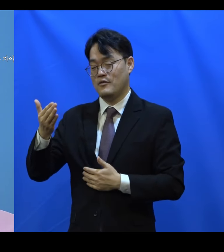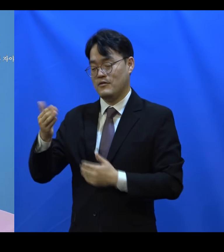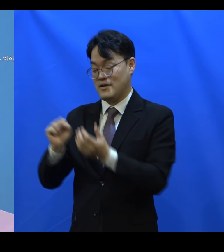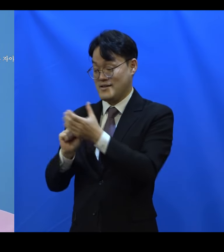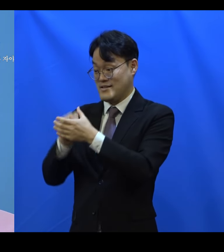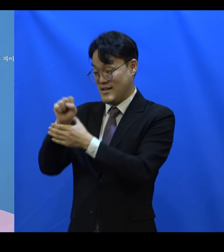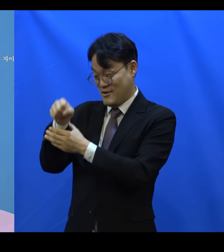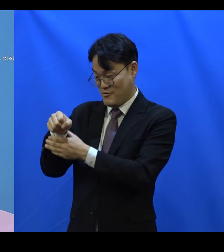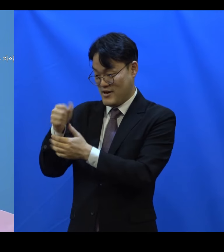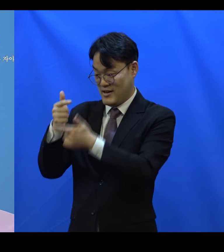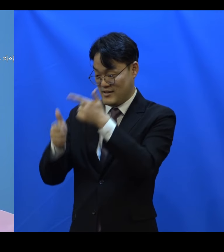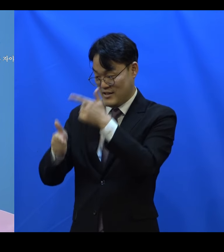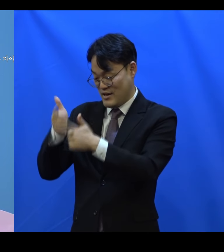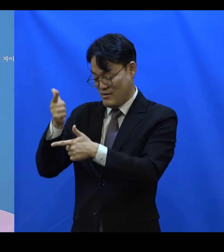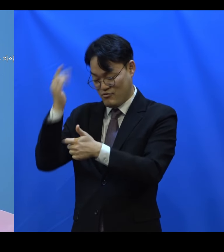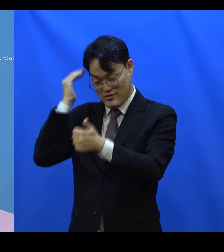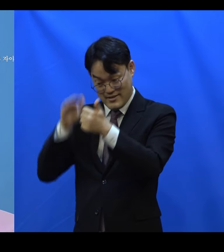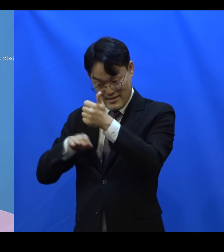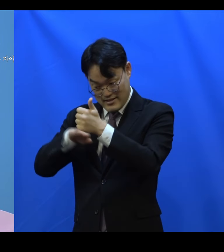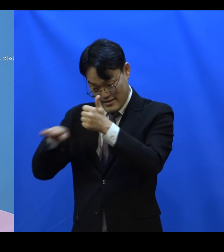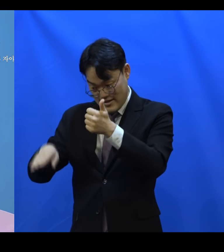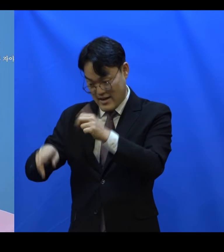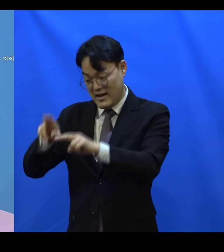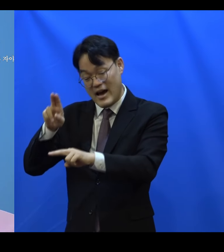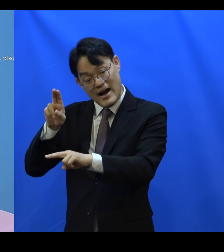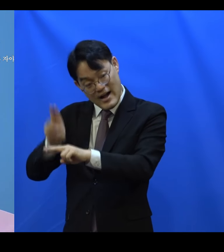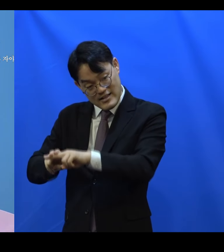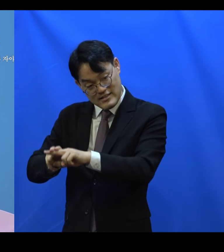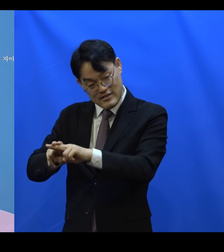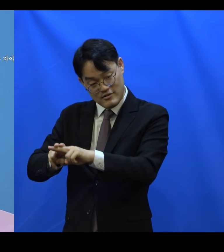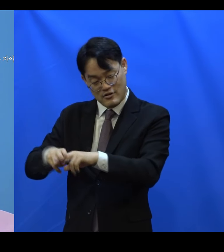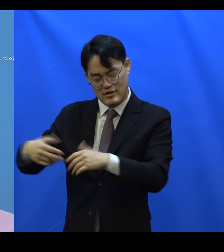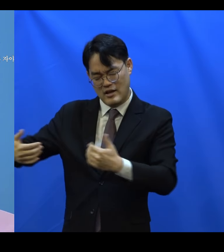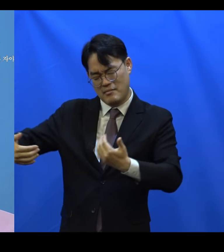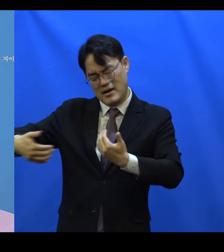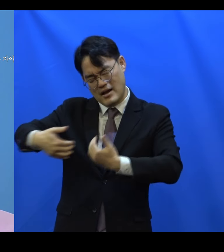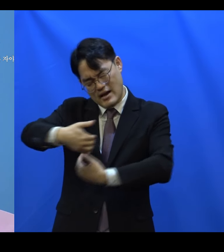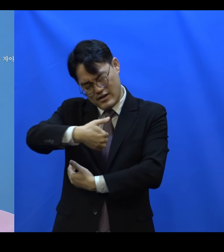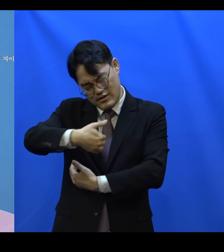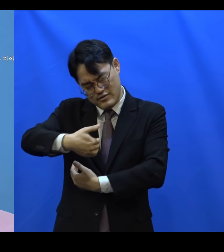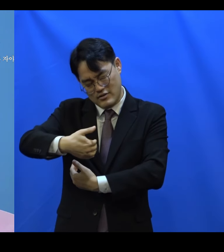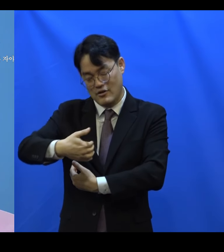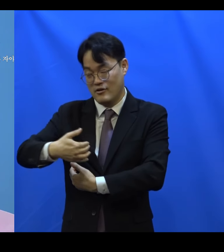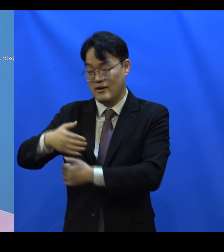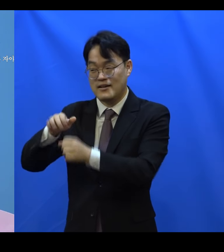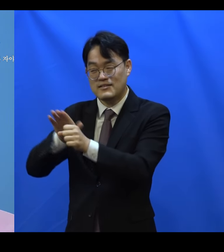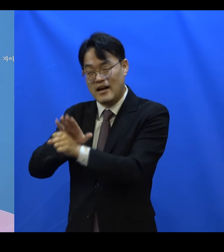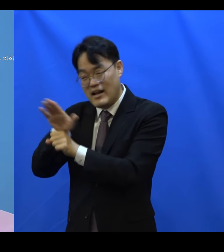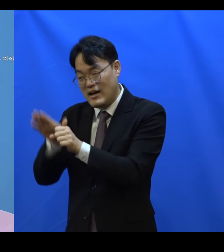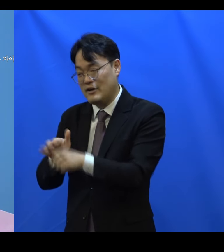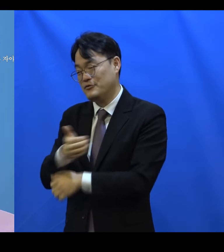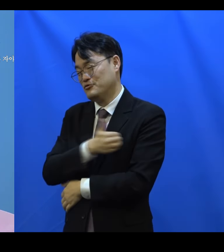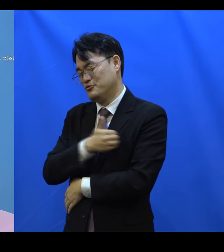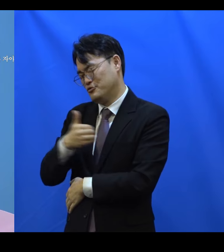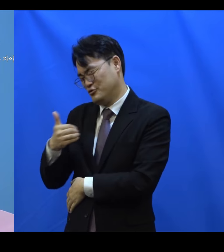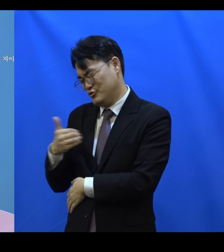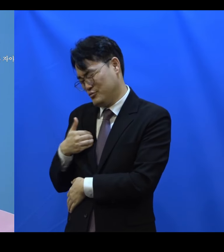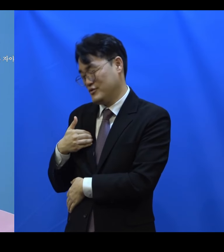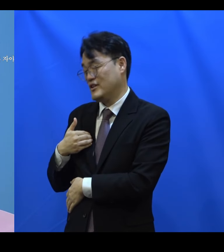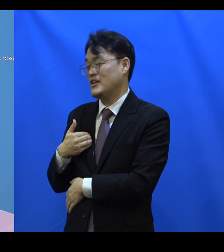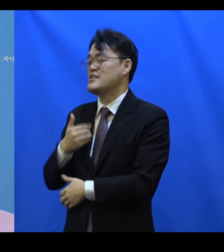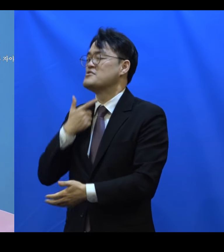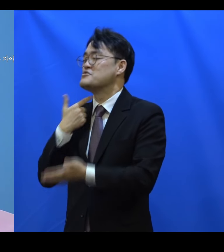안에서 앉아서 그리고 그분의 팔에 안겨서 그분의 사랑을 충분히